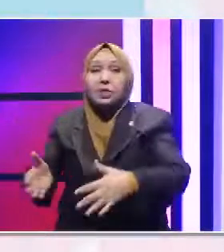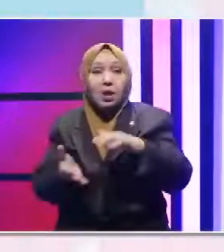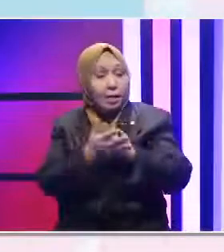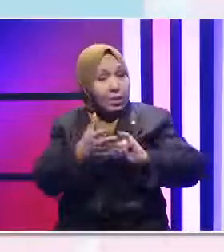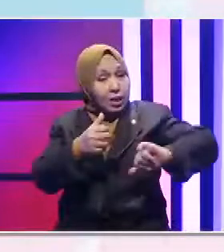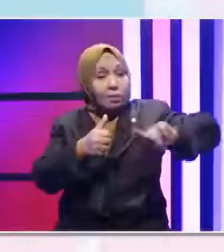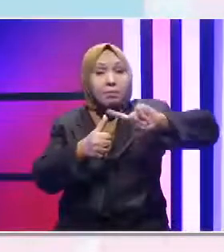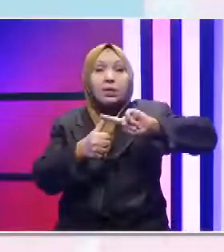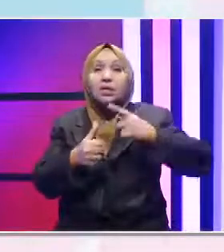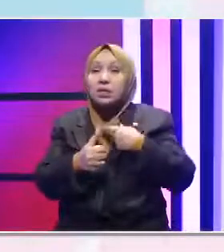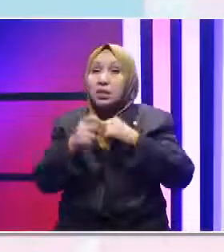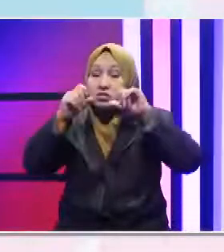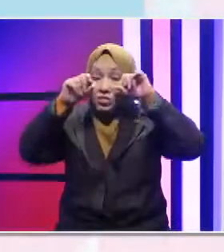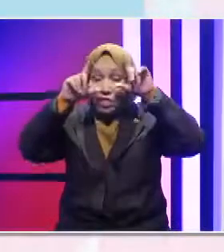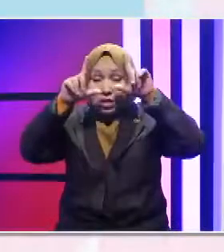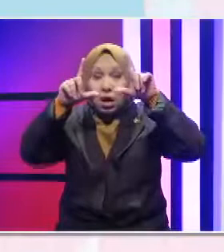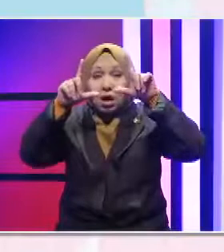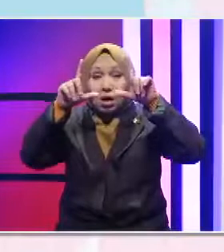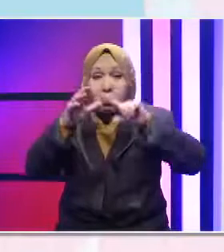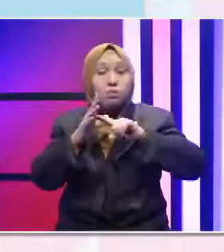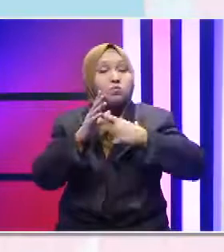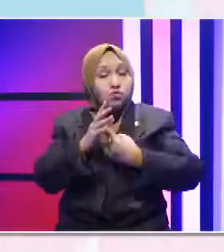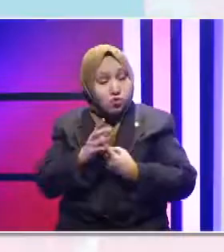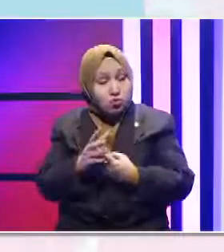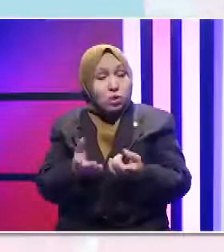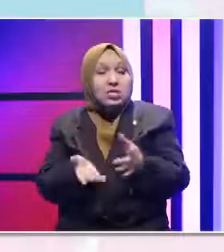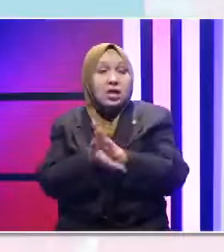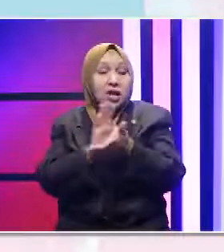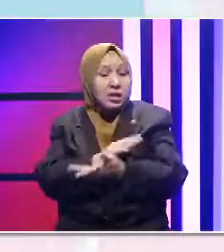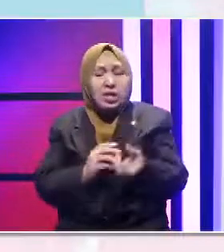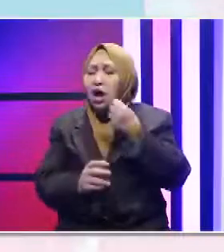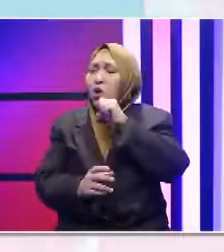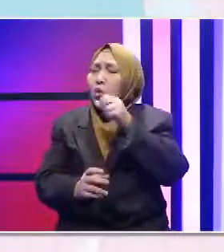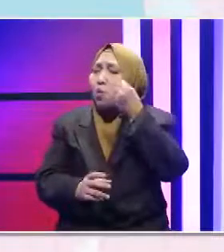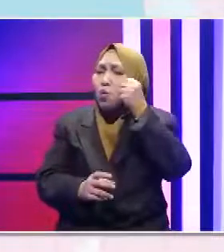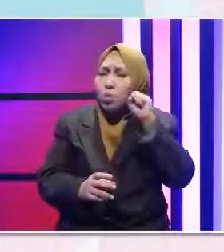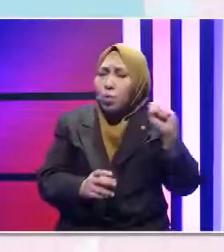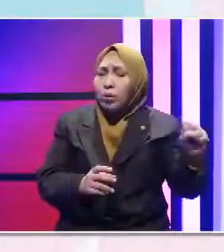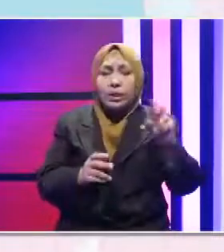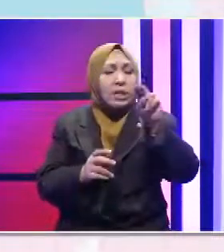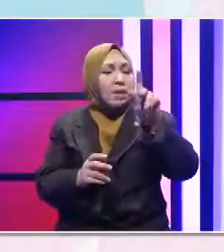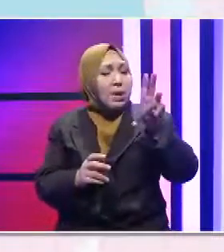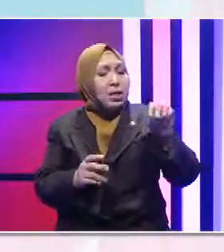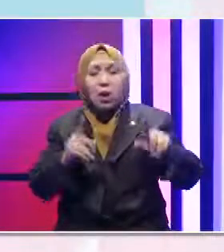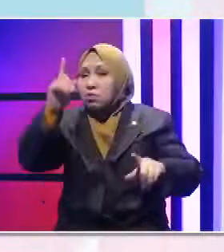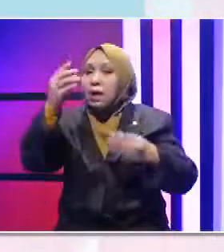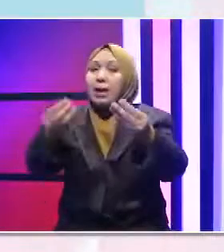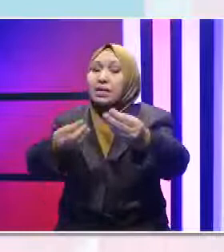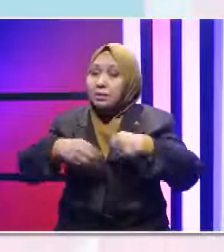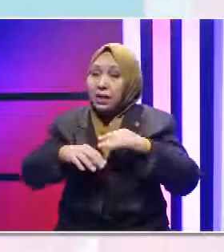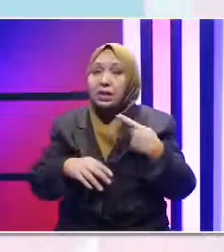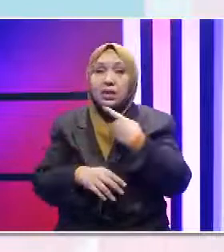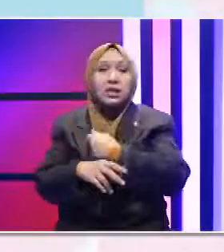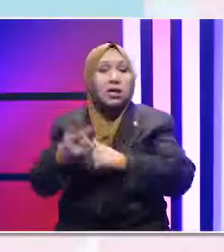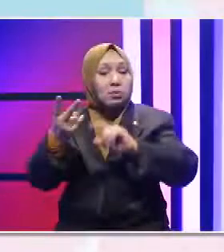pertama, kita sedar asal usul kejadian diri dan tidak kufur kepada nikmat yang Allah berikan pada kita. Yang pertama. Yang